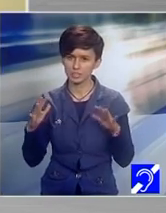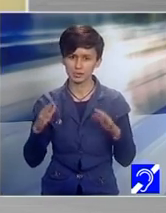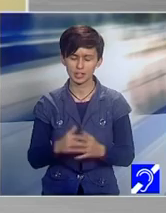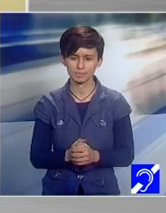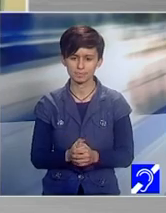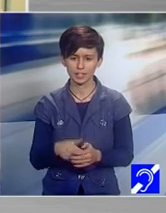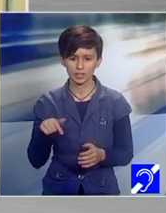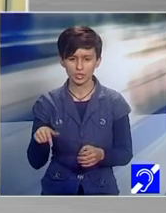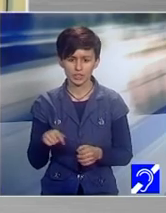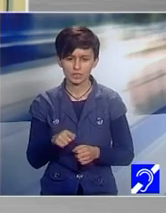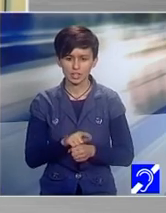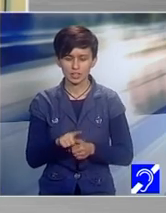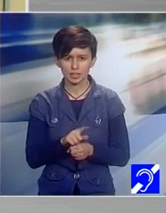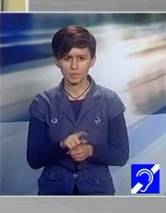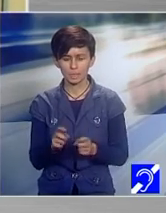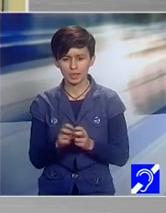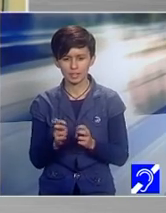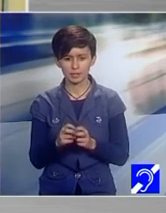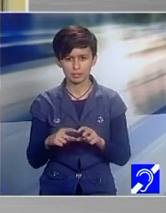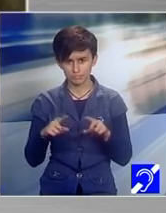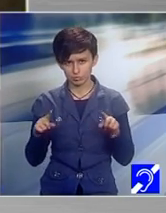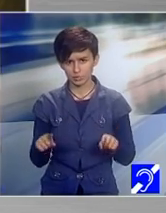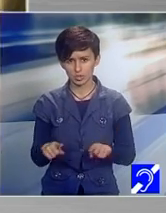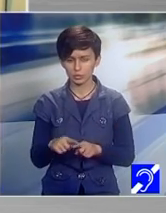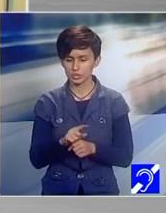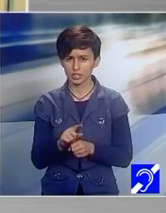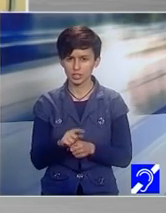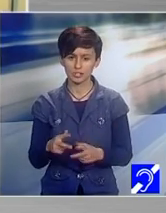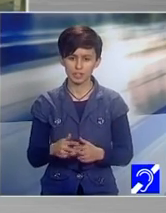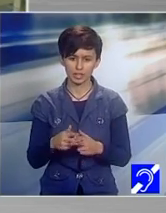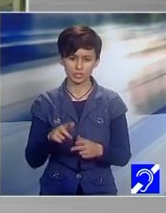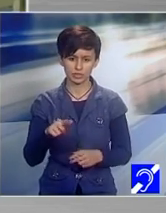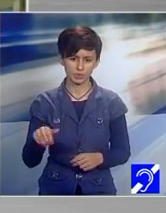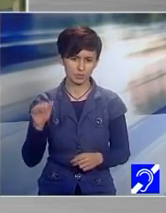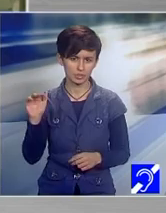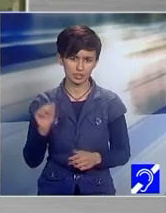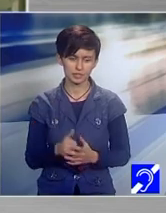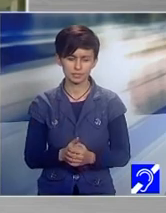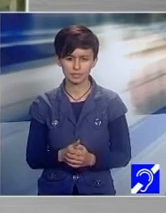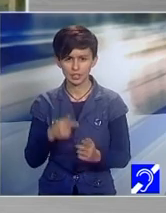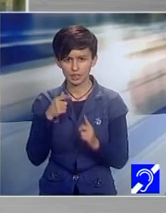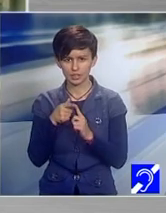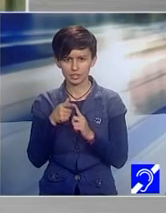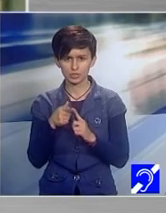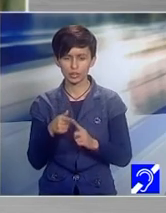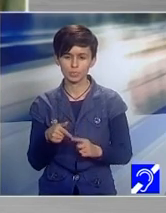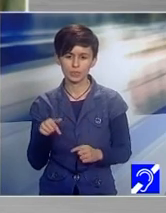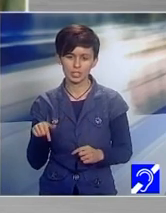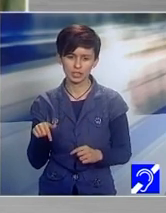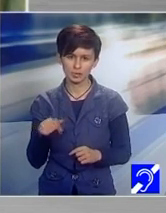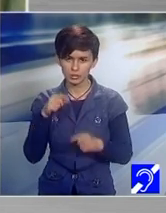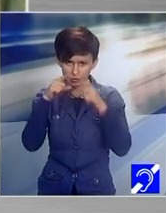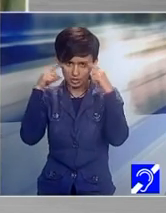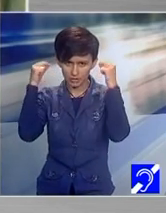vă ajută? Este vitală în astfel de intervenții? Scopul țintit anul acesta pentru balul caritabil a fost de a